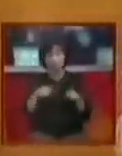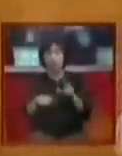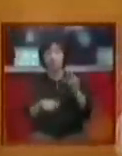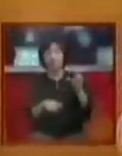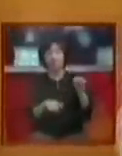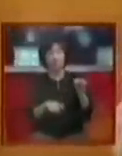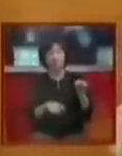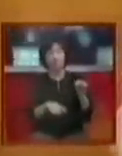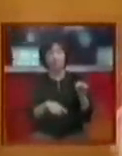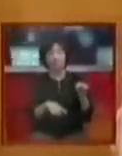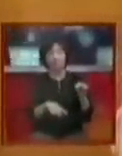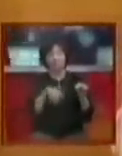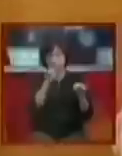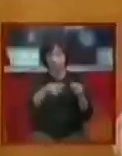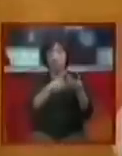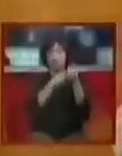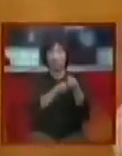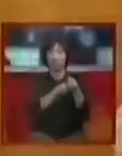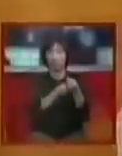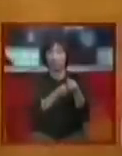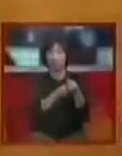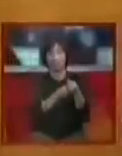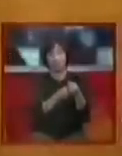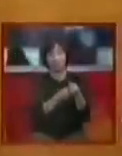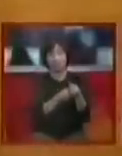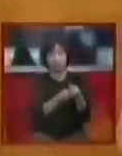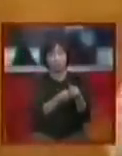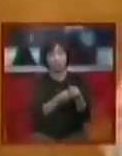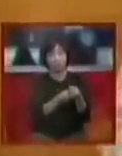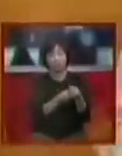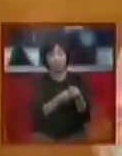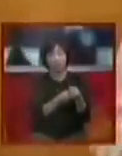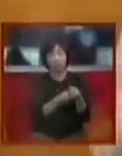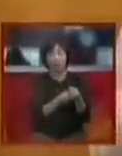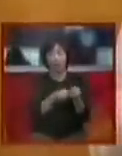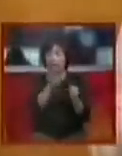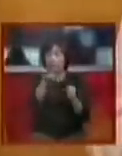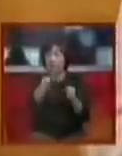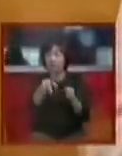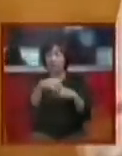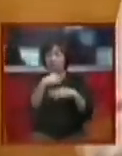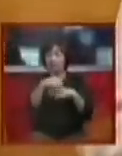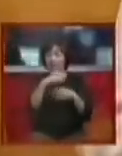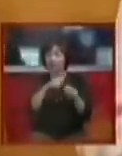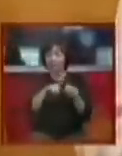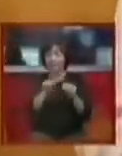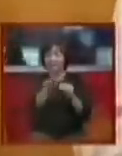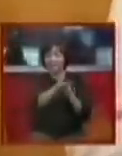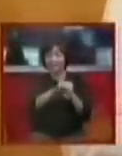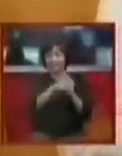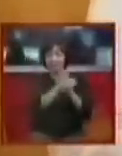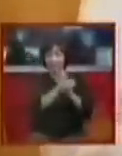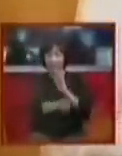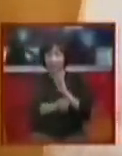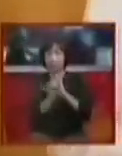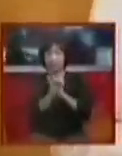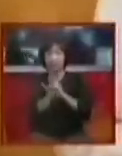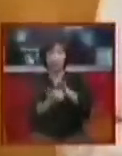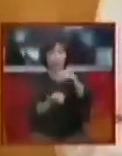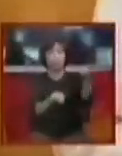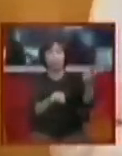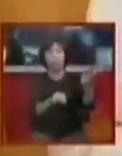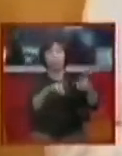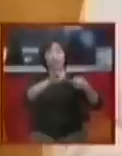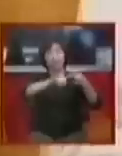solusyon. Magtiwala po kayo. Kumukonsulta tayo sa mga eksperto at sa lahat ng pinuno ng ating bansa, pati na sa